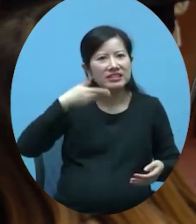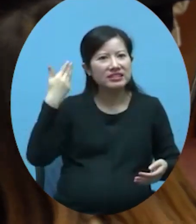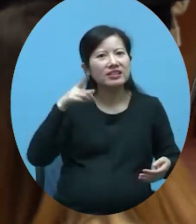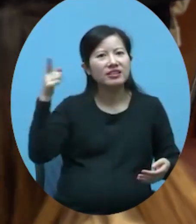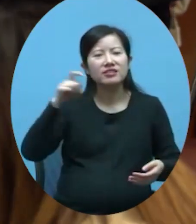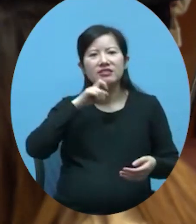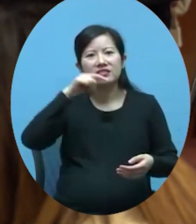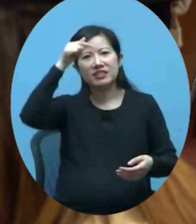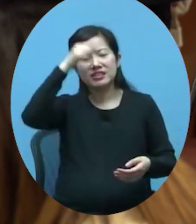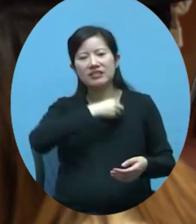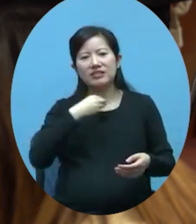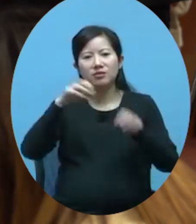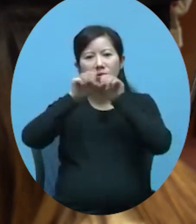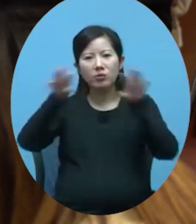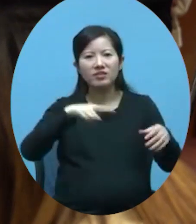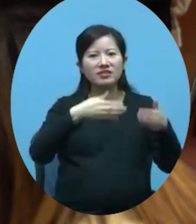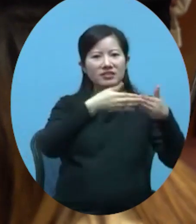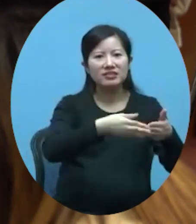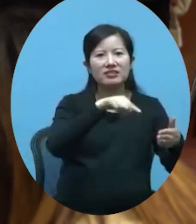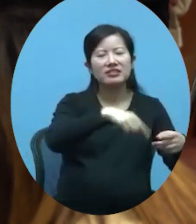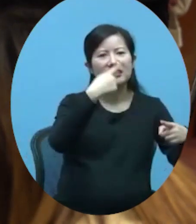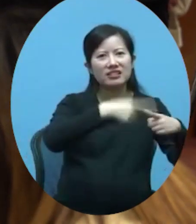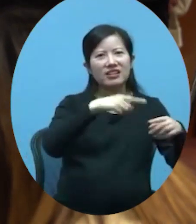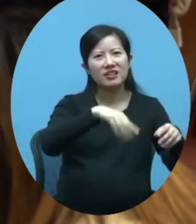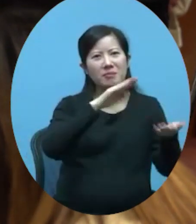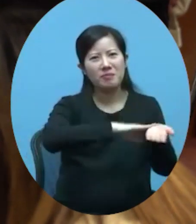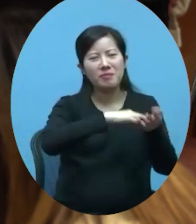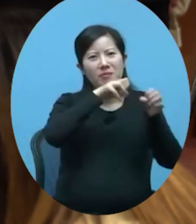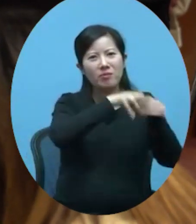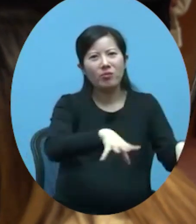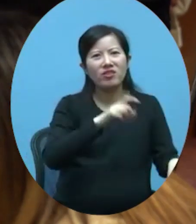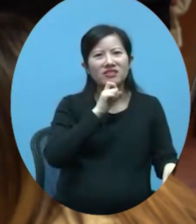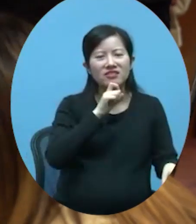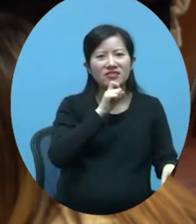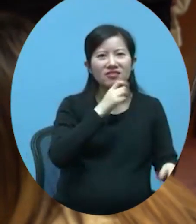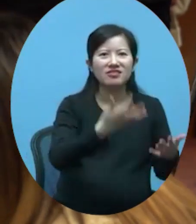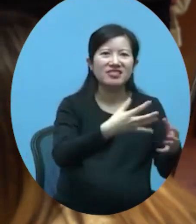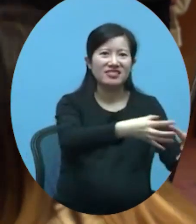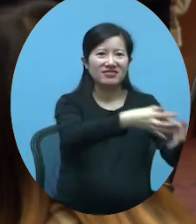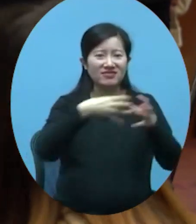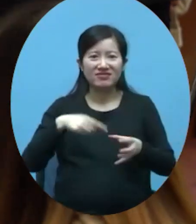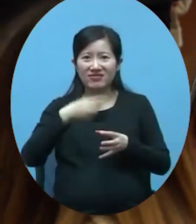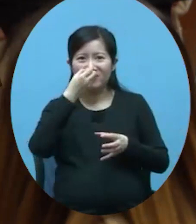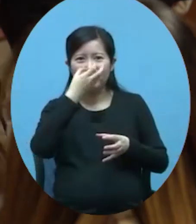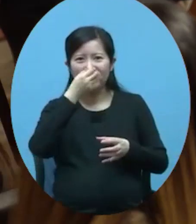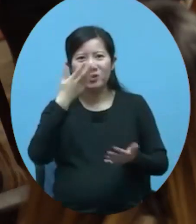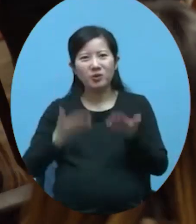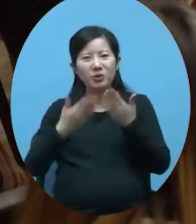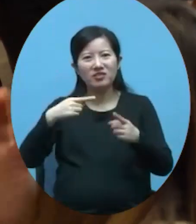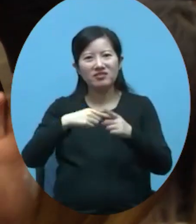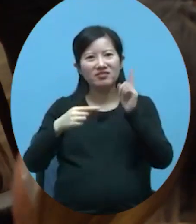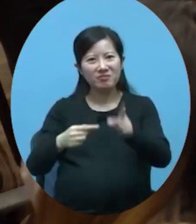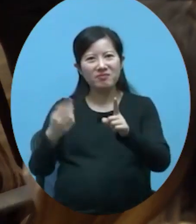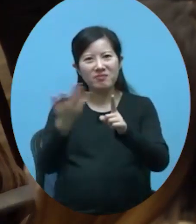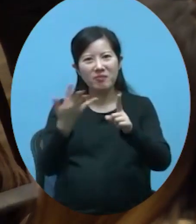估計那三百個回到香港的人士裡面最差都有一百個人是會有機會確診